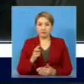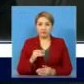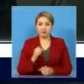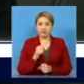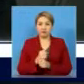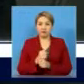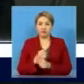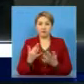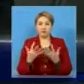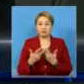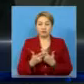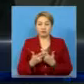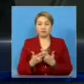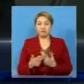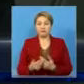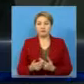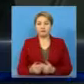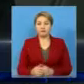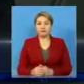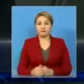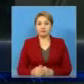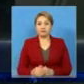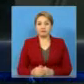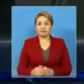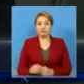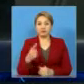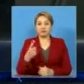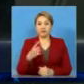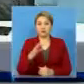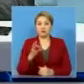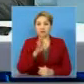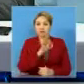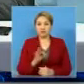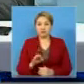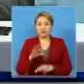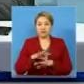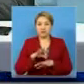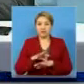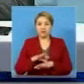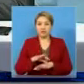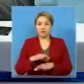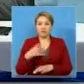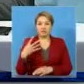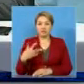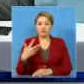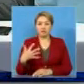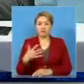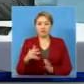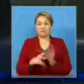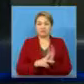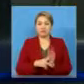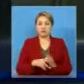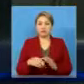репродуктивное число, средний показатель составил 1,03. Заболеваемость составила 3,57.